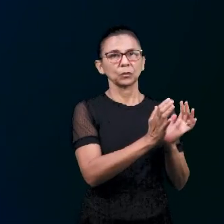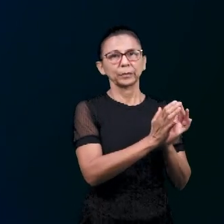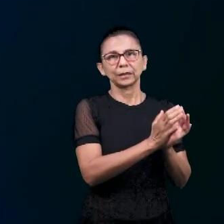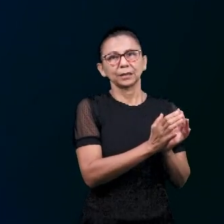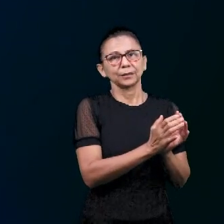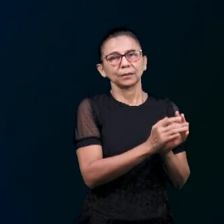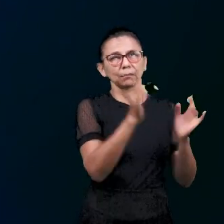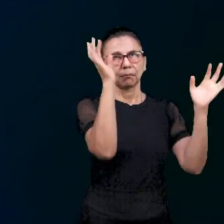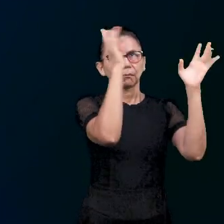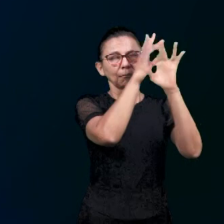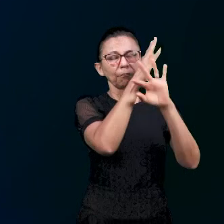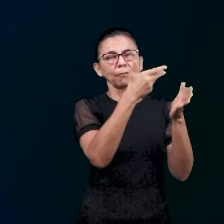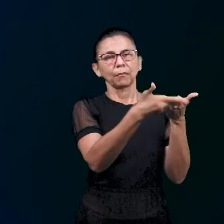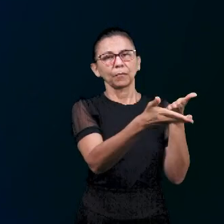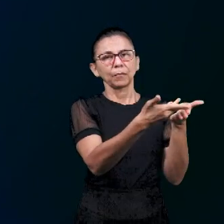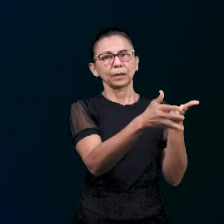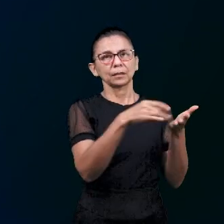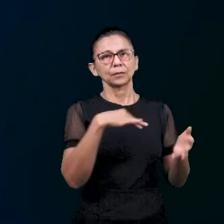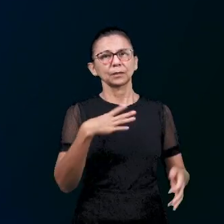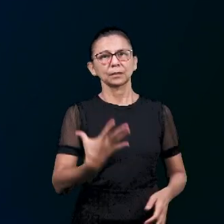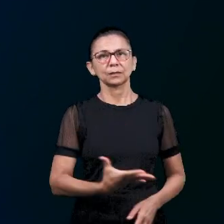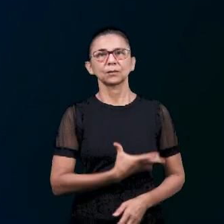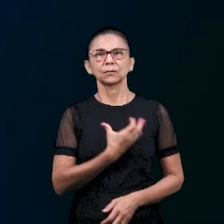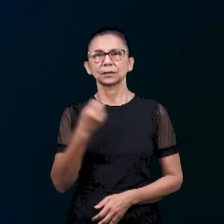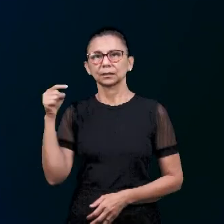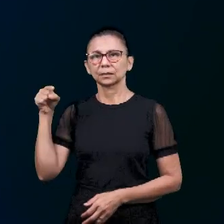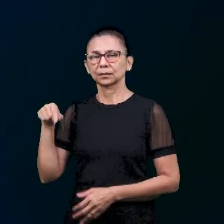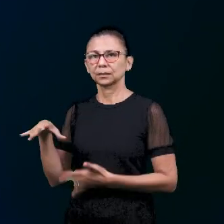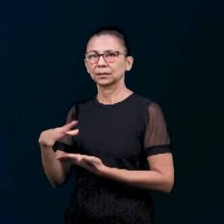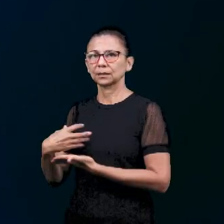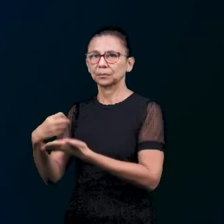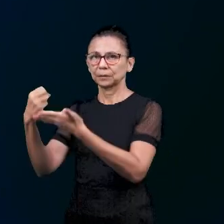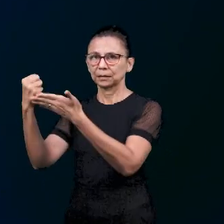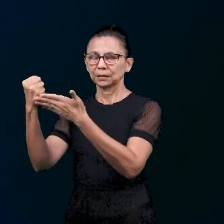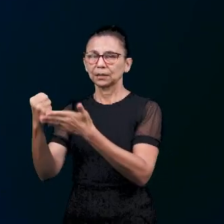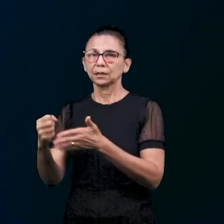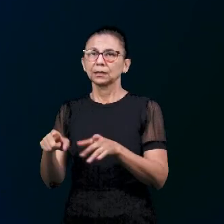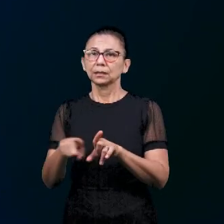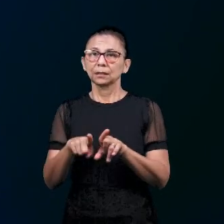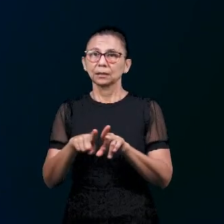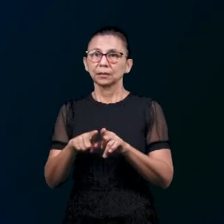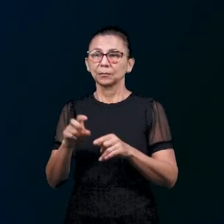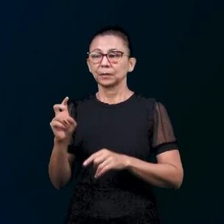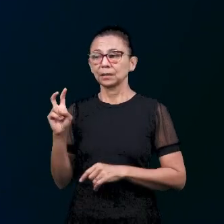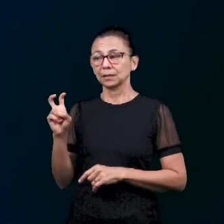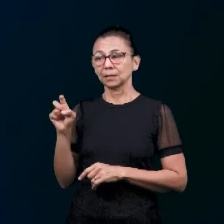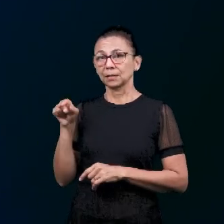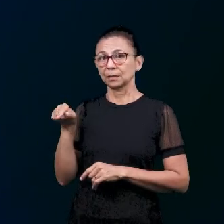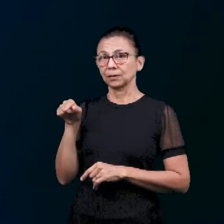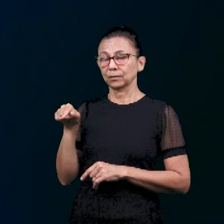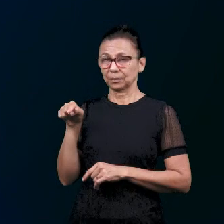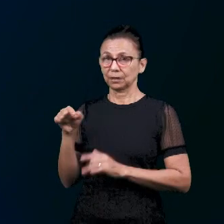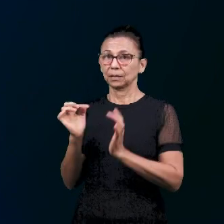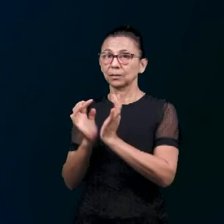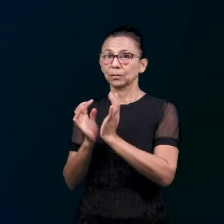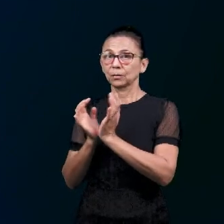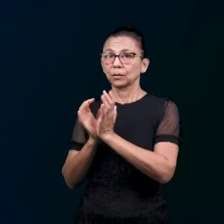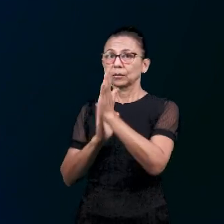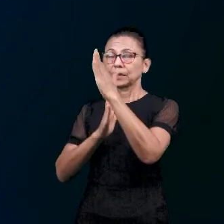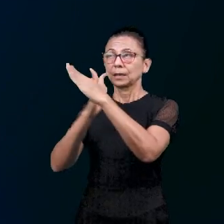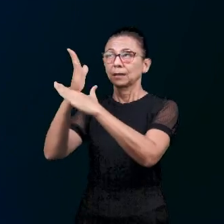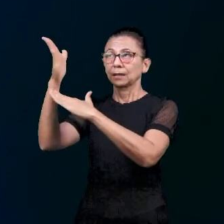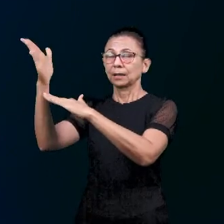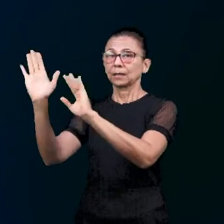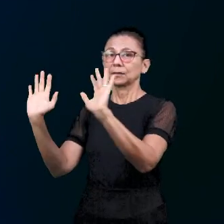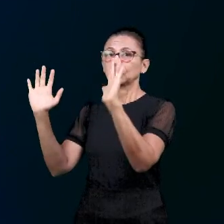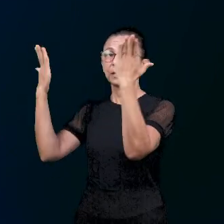le fiancé. Nous pouvons mettre en évidence aussi que quand les 5 sages sont entrés pour les noces,